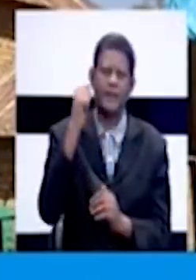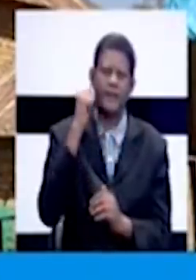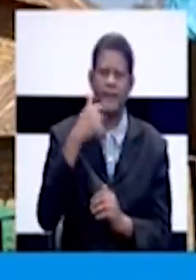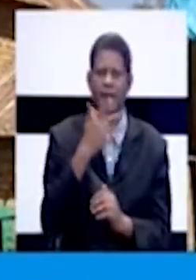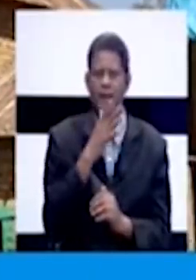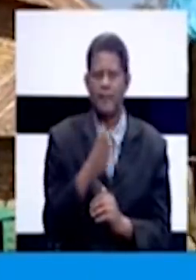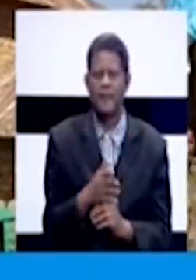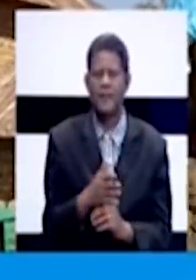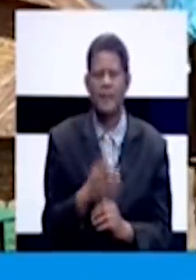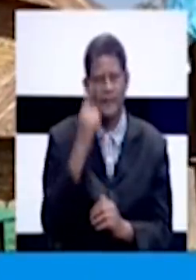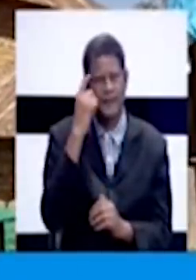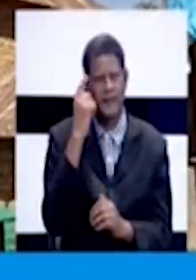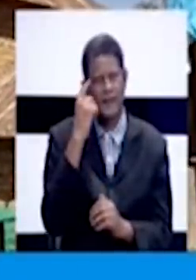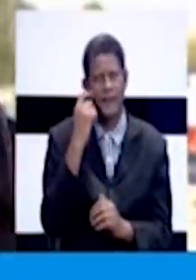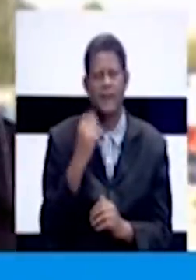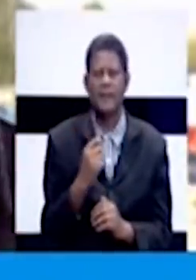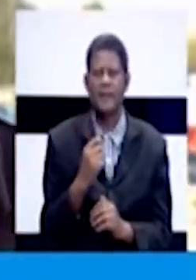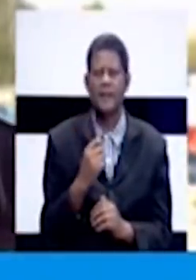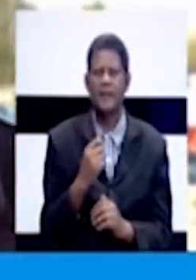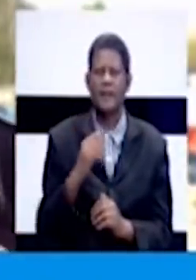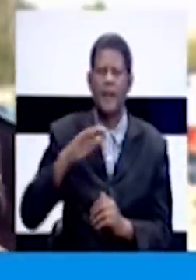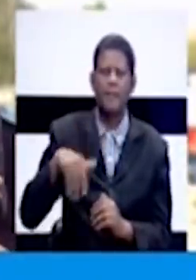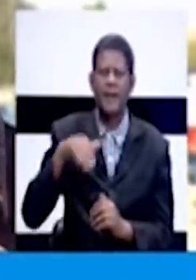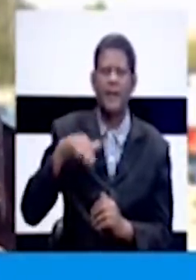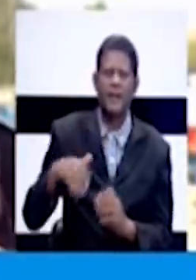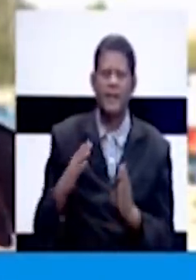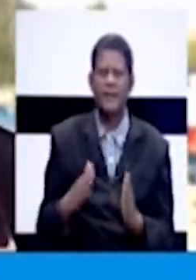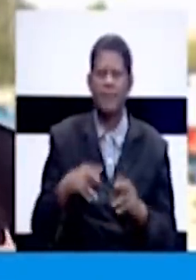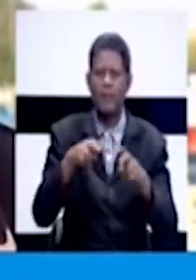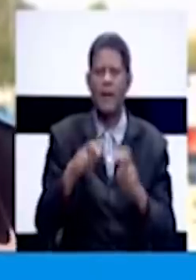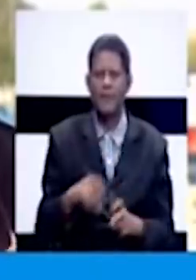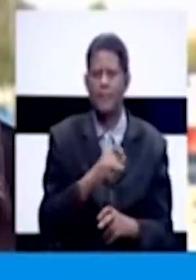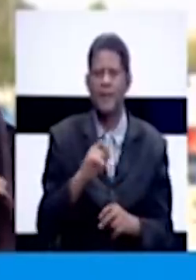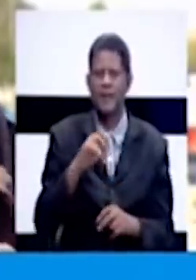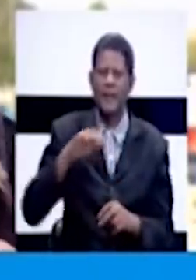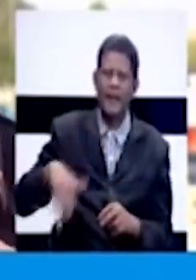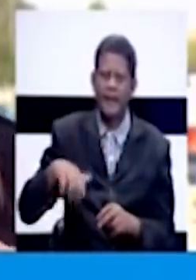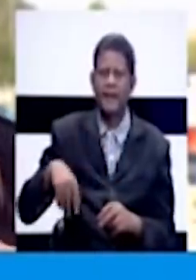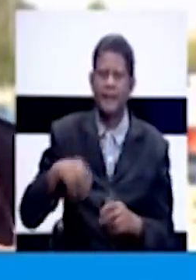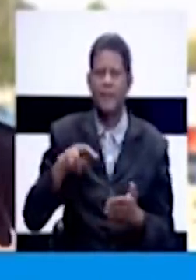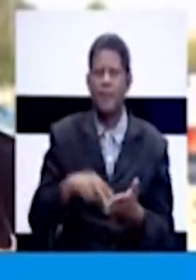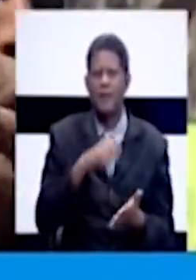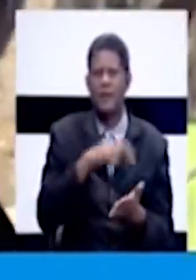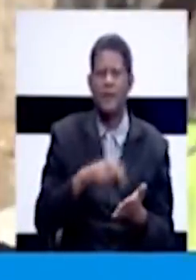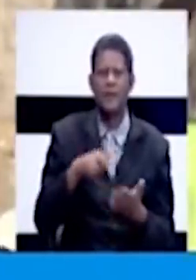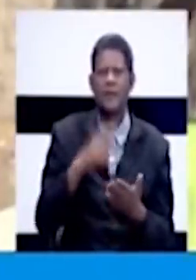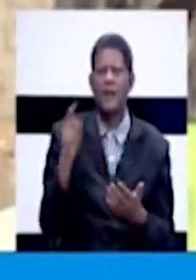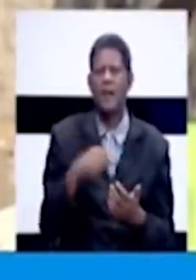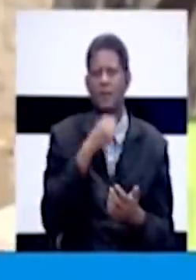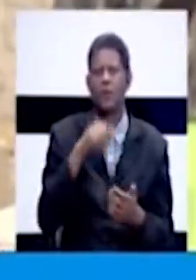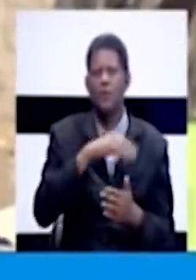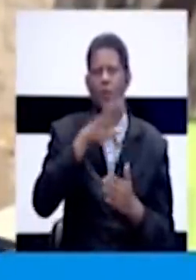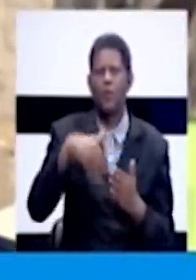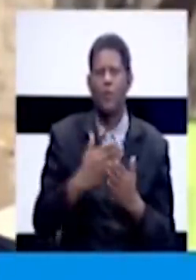ኣይንብልን ትግራይ ናይ መድሕርሕርቲ መቃብሪ እንበይ ናይ መድሕርሕርቲ ንዕንደሪ ተይትኸውን ኩሉ ስልፍ